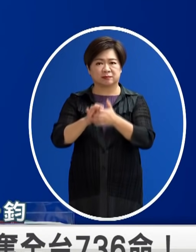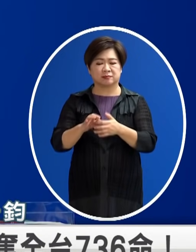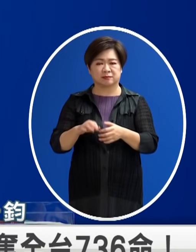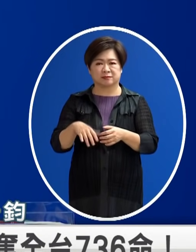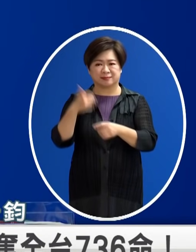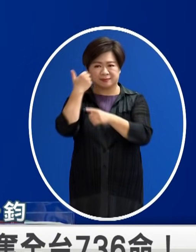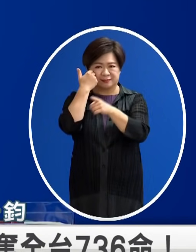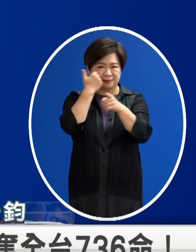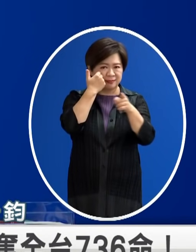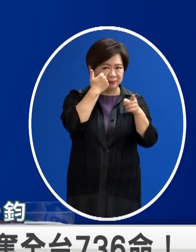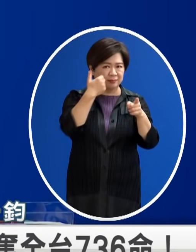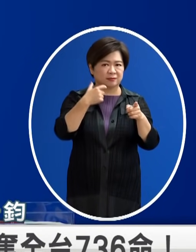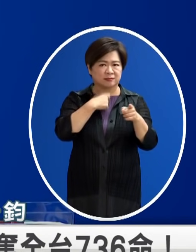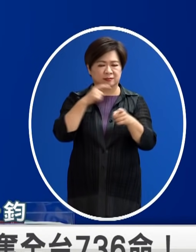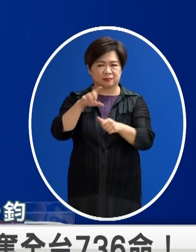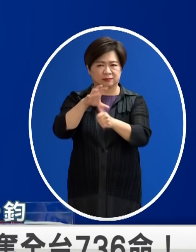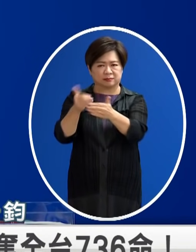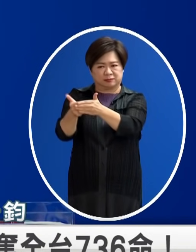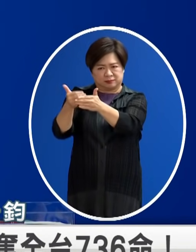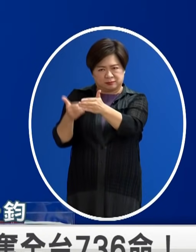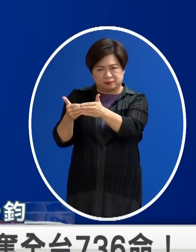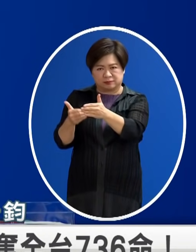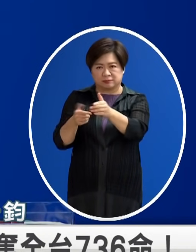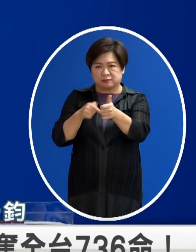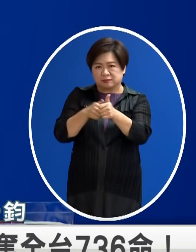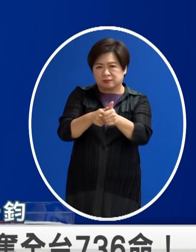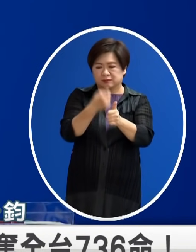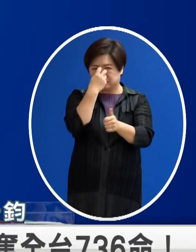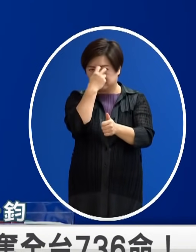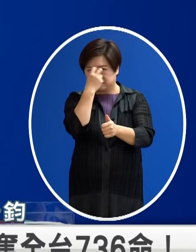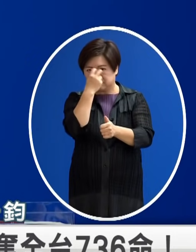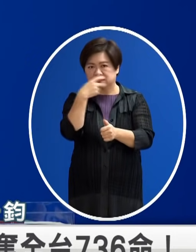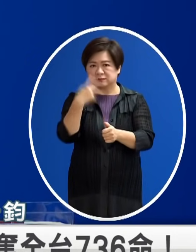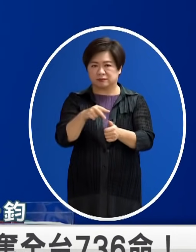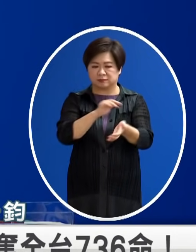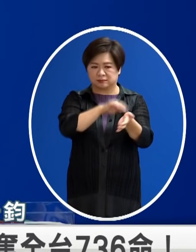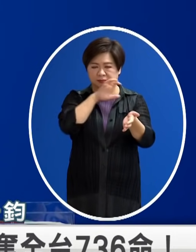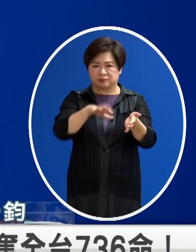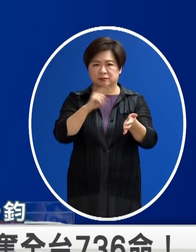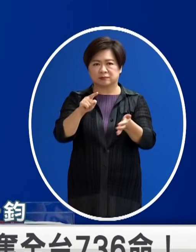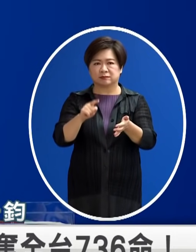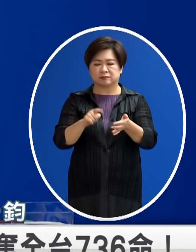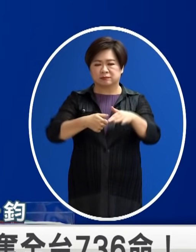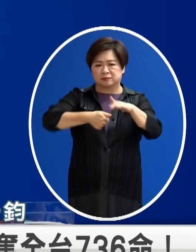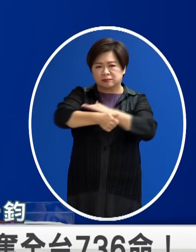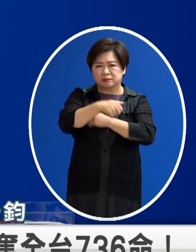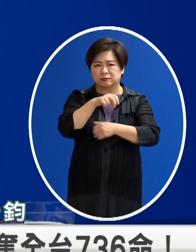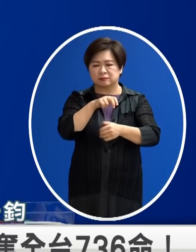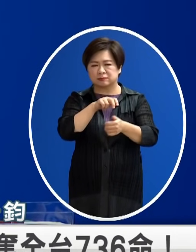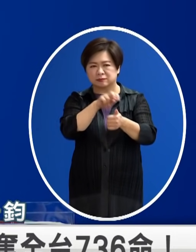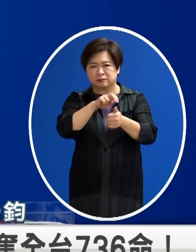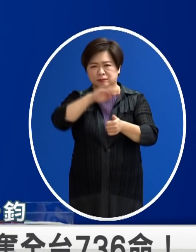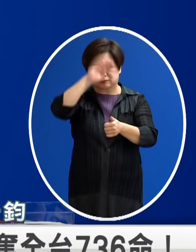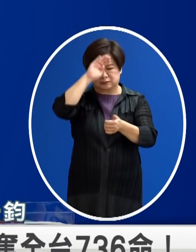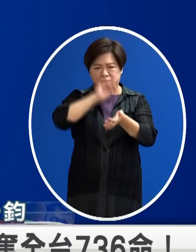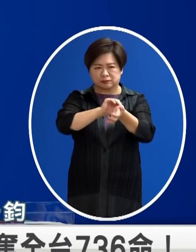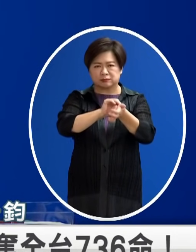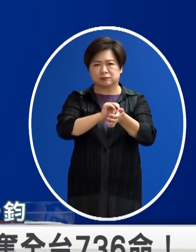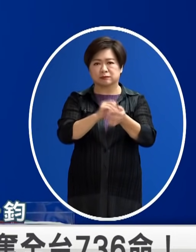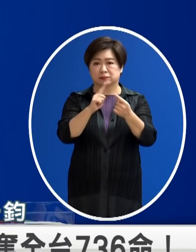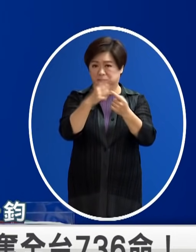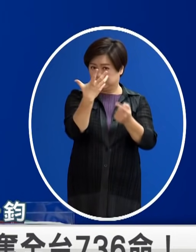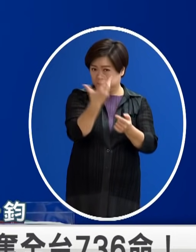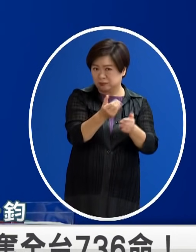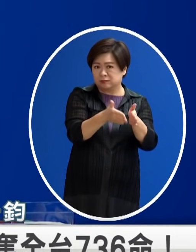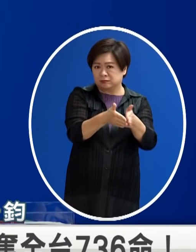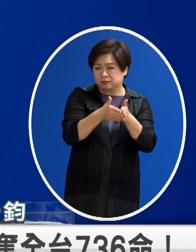员就需要做一些隔离或者是采检，那也需要做医院的这些降载的工作，所以他们事实上是在执行这